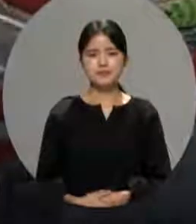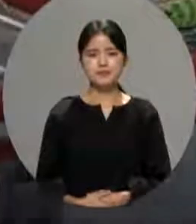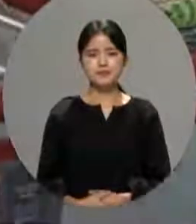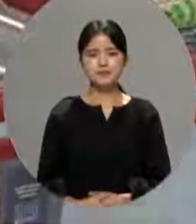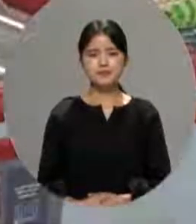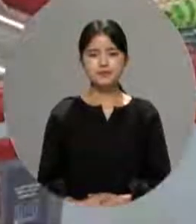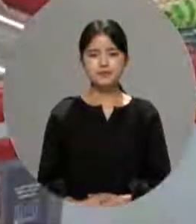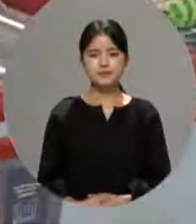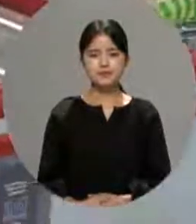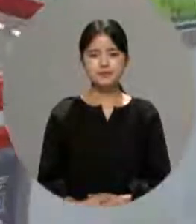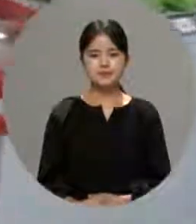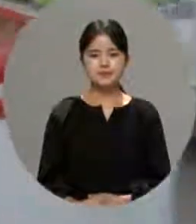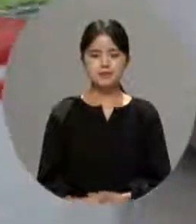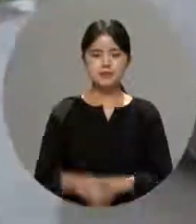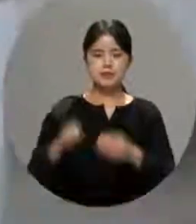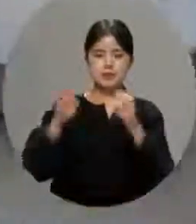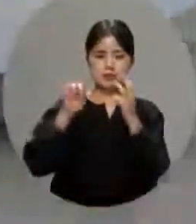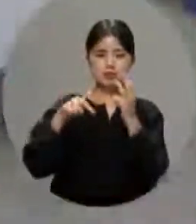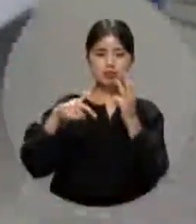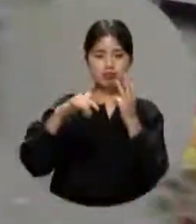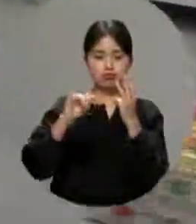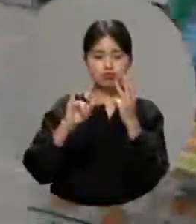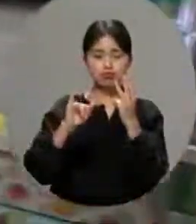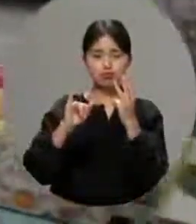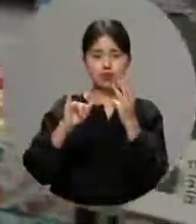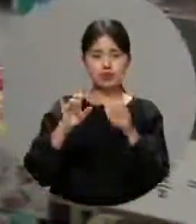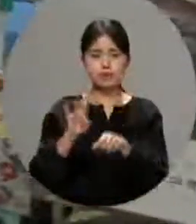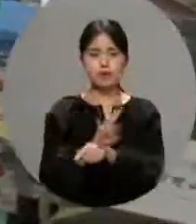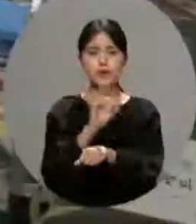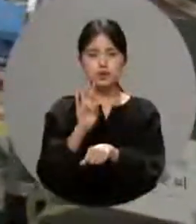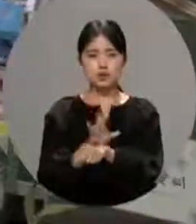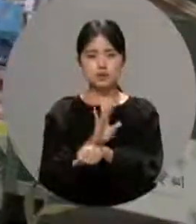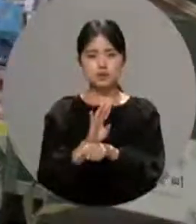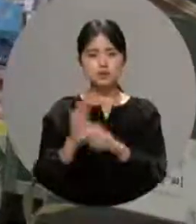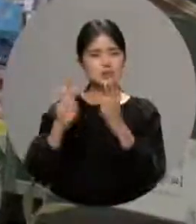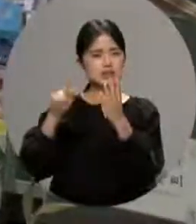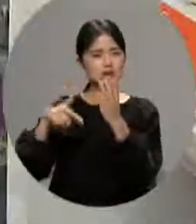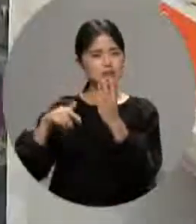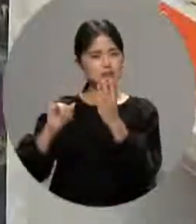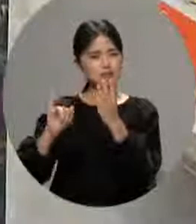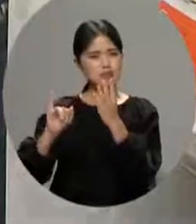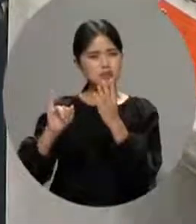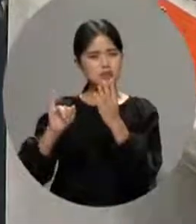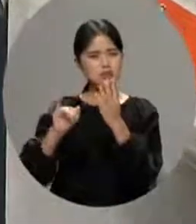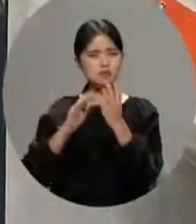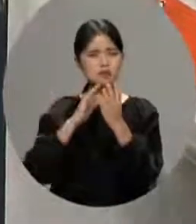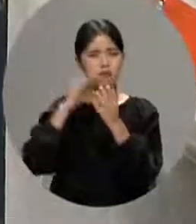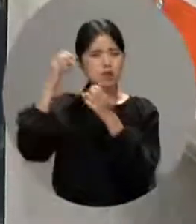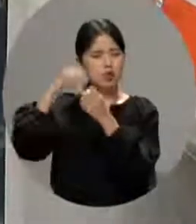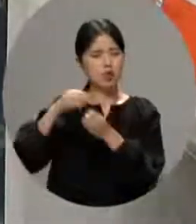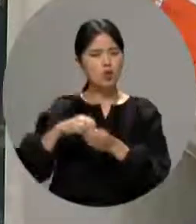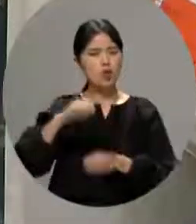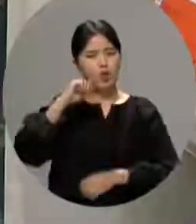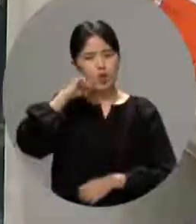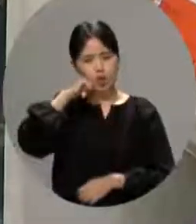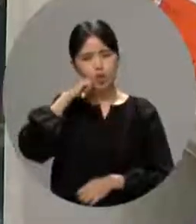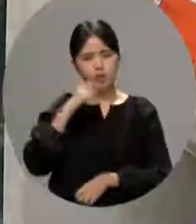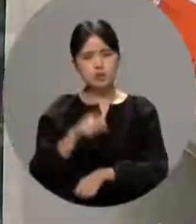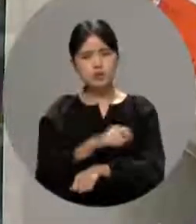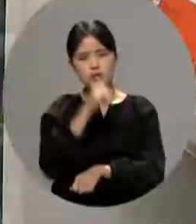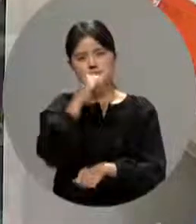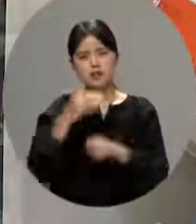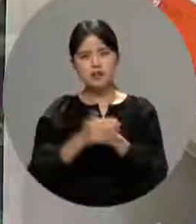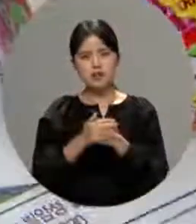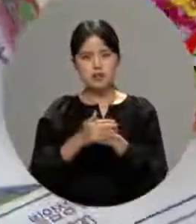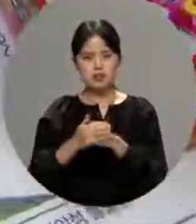편이에요. 3분기에 특수를 누린 편의점도 4분기는 전통적 비수기라는 요인까지 얹어져서